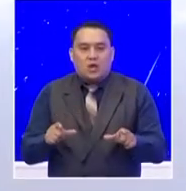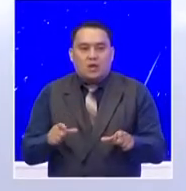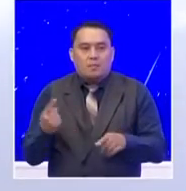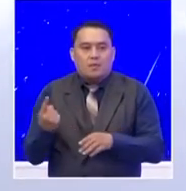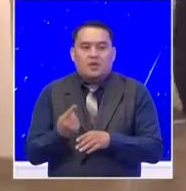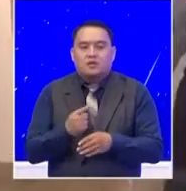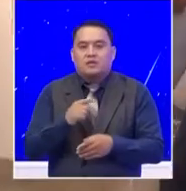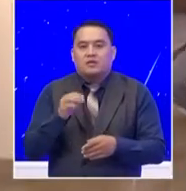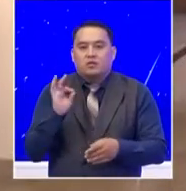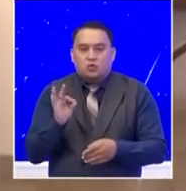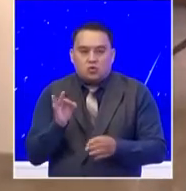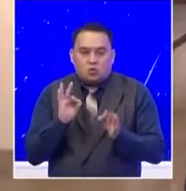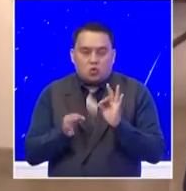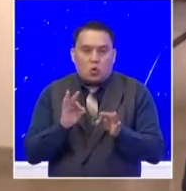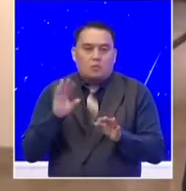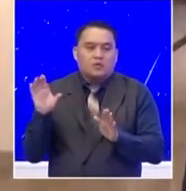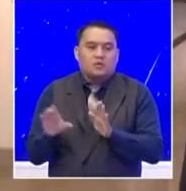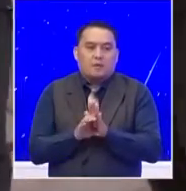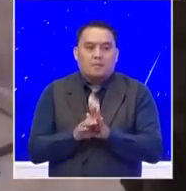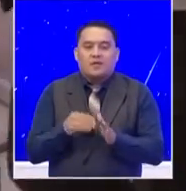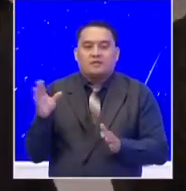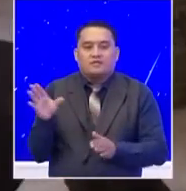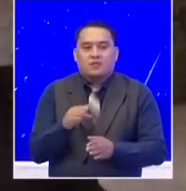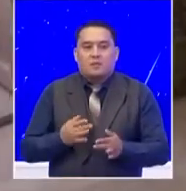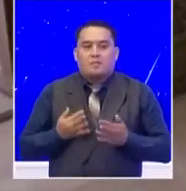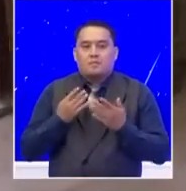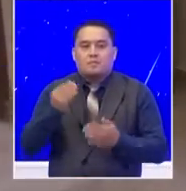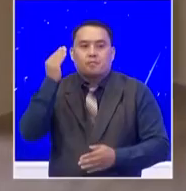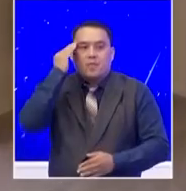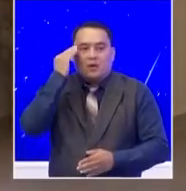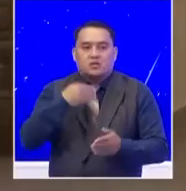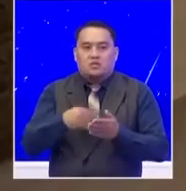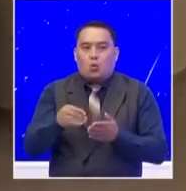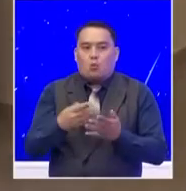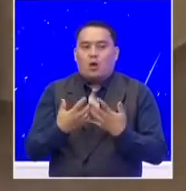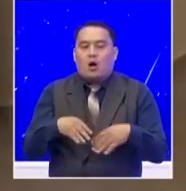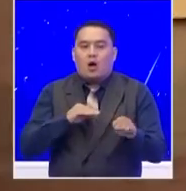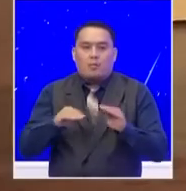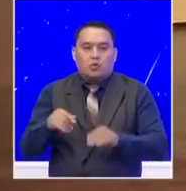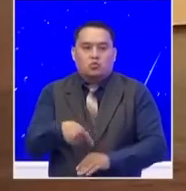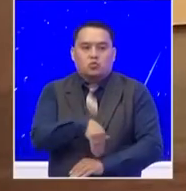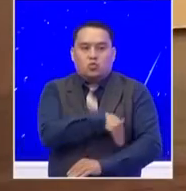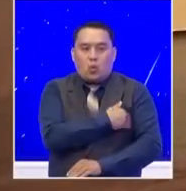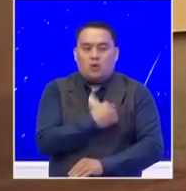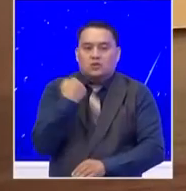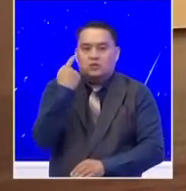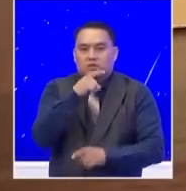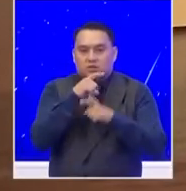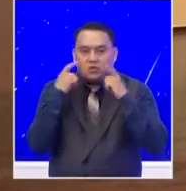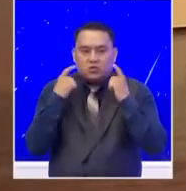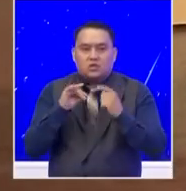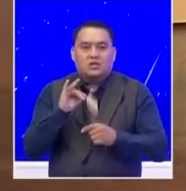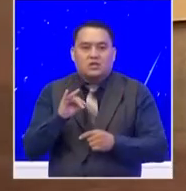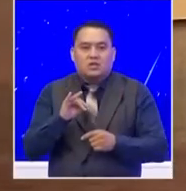Для соблюдения санитарных норм бизнес-леди предприняла все необходимые меры. Закупила аппараты термометрии, средства индивидуальной защиты